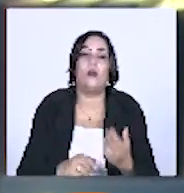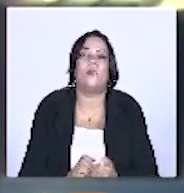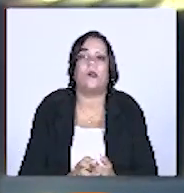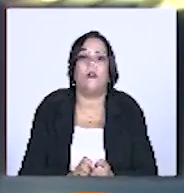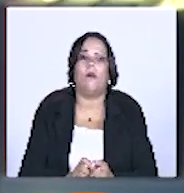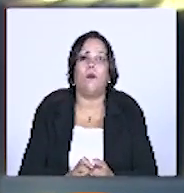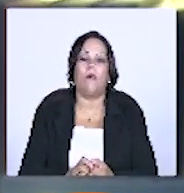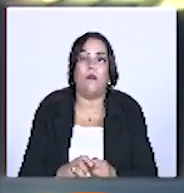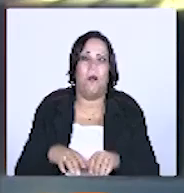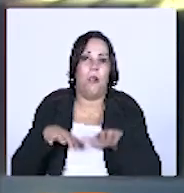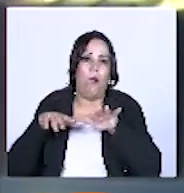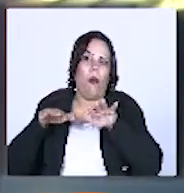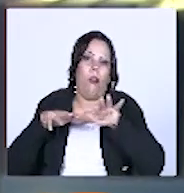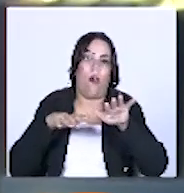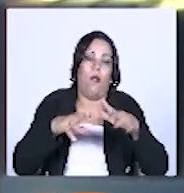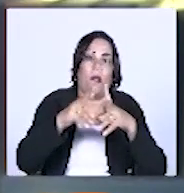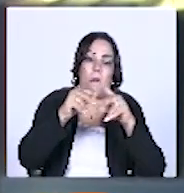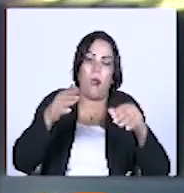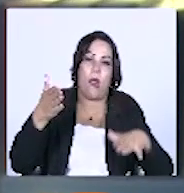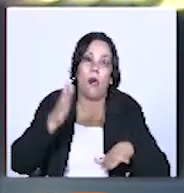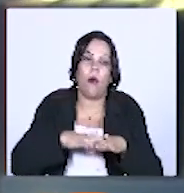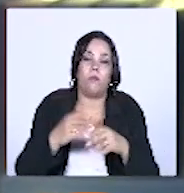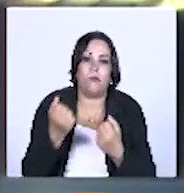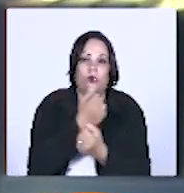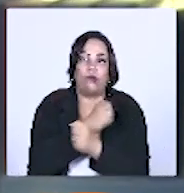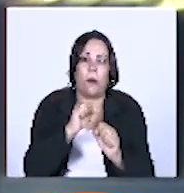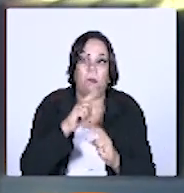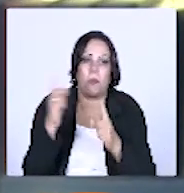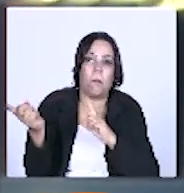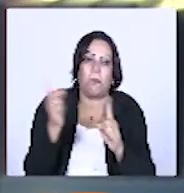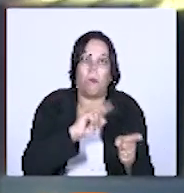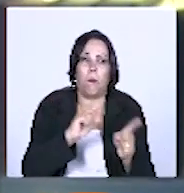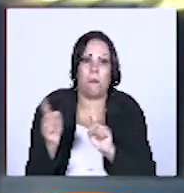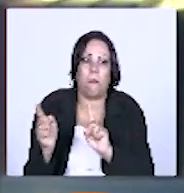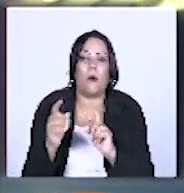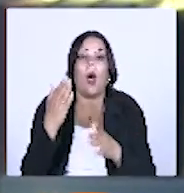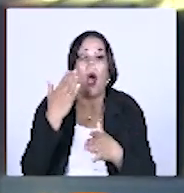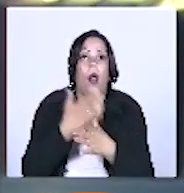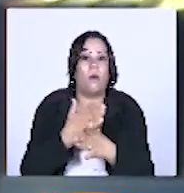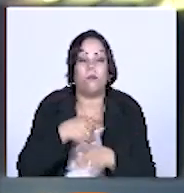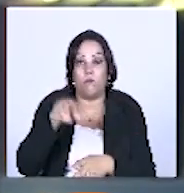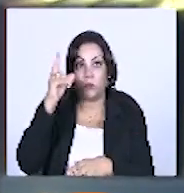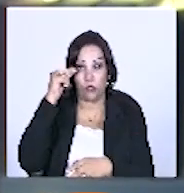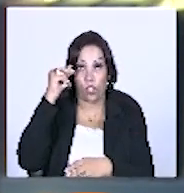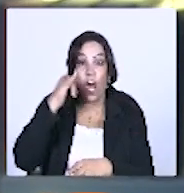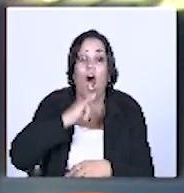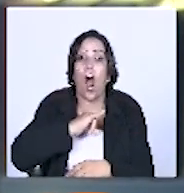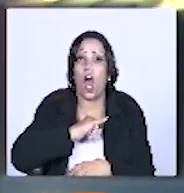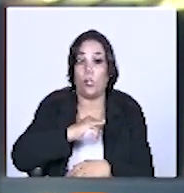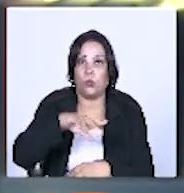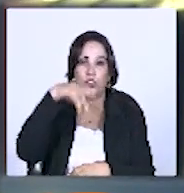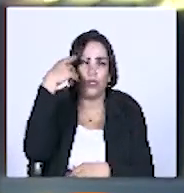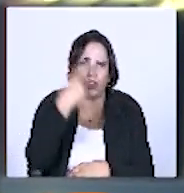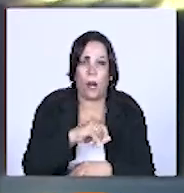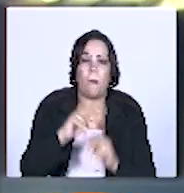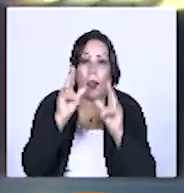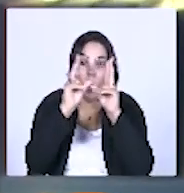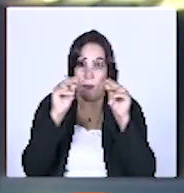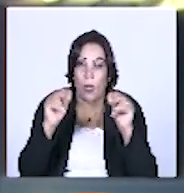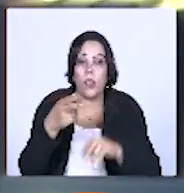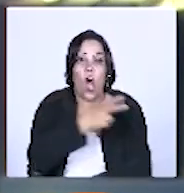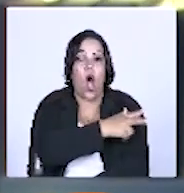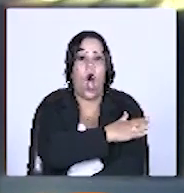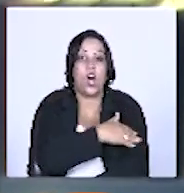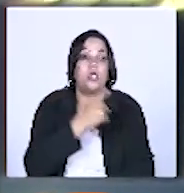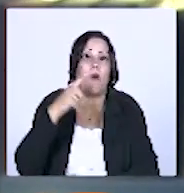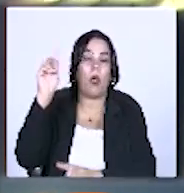غزو بري محدود قصف تبادل اسرائيل بتضرب على طول في بلدات لبنانيه وفي الضاحيه الجنوبيه حزب الله بيطلق